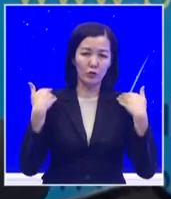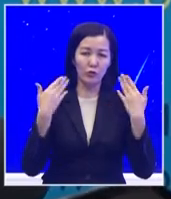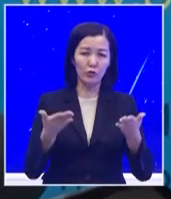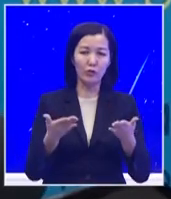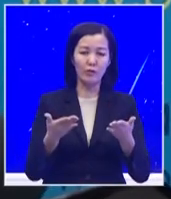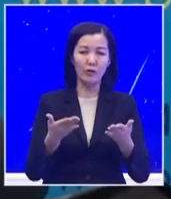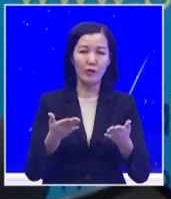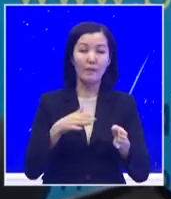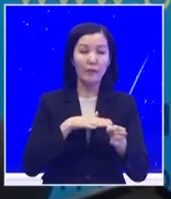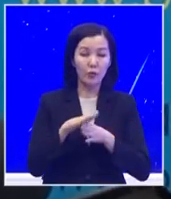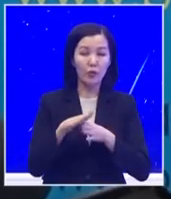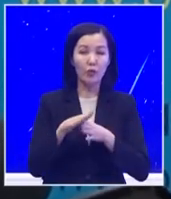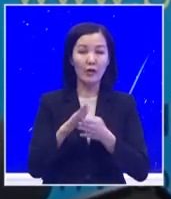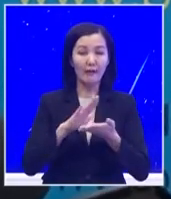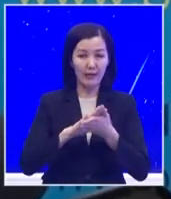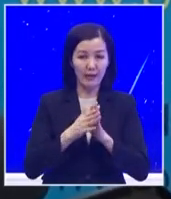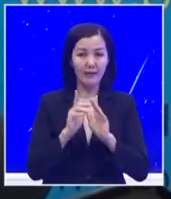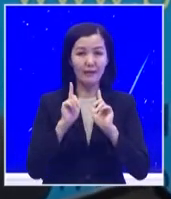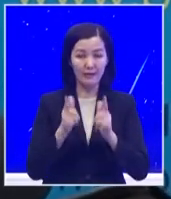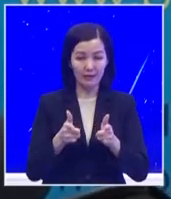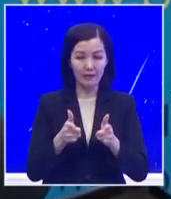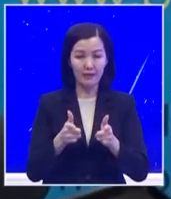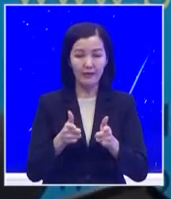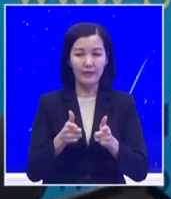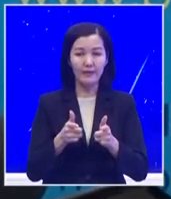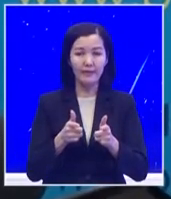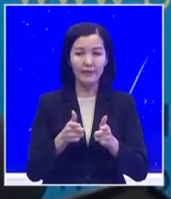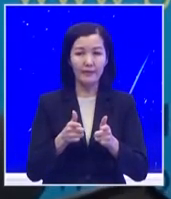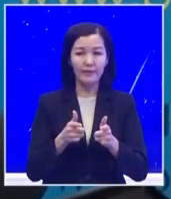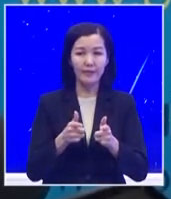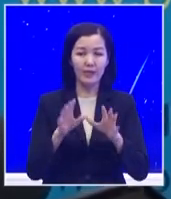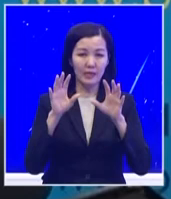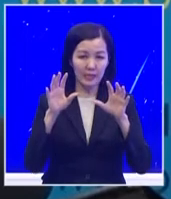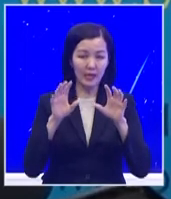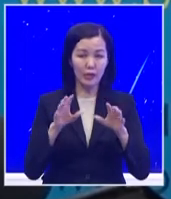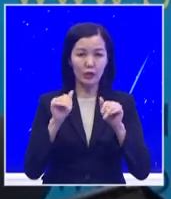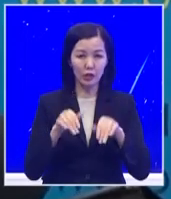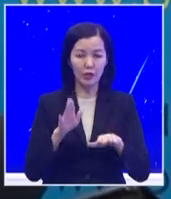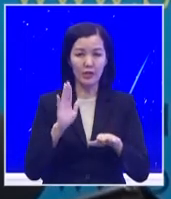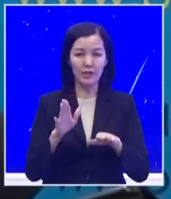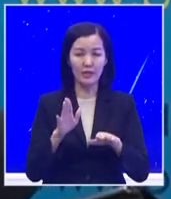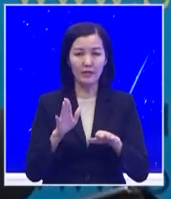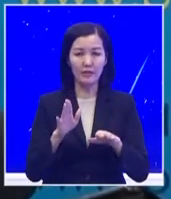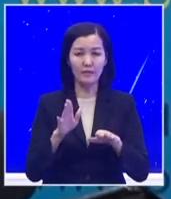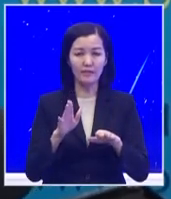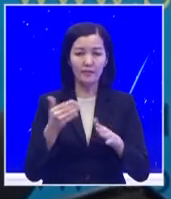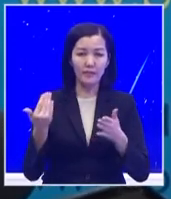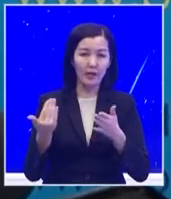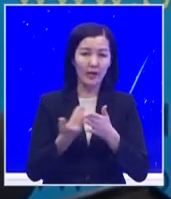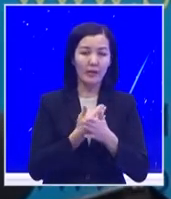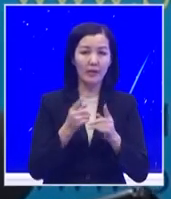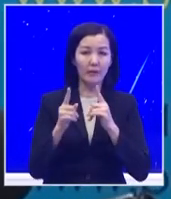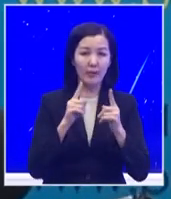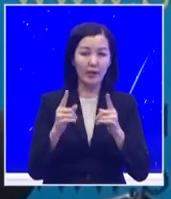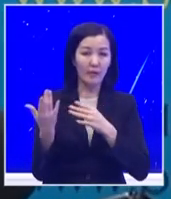толығымен қолдадық. Сөйтіп, Құдай қаласа, сол заң қабылданады. Қазір үкіметтен шығып қайтып келеді парламентке.